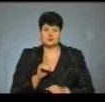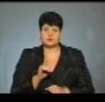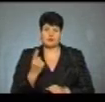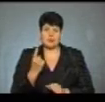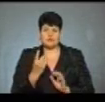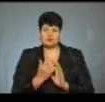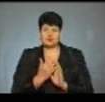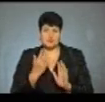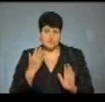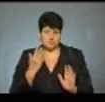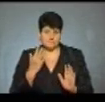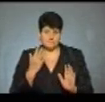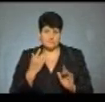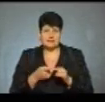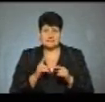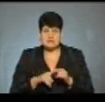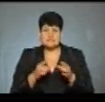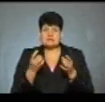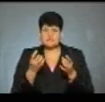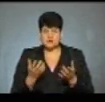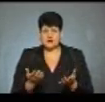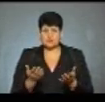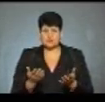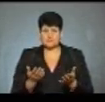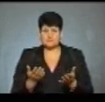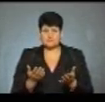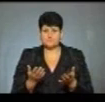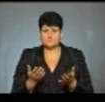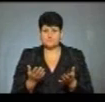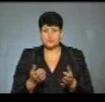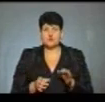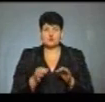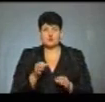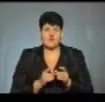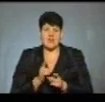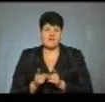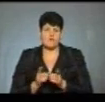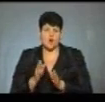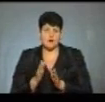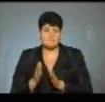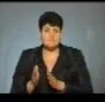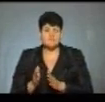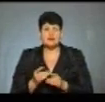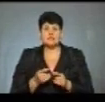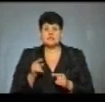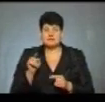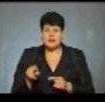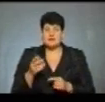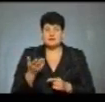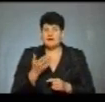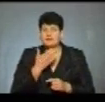першу чергу це, звичайно, щоб судова реформа. Ну, тому що там, де немає